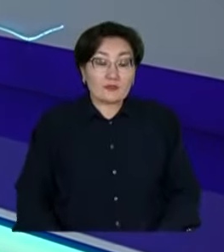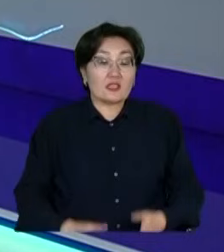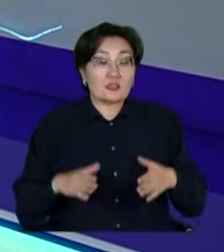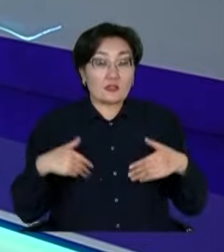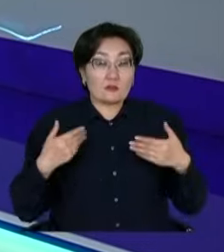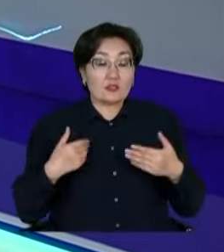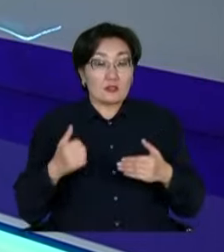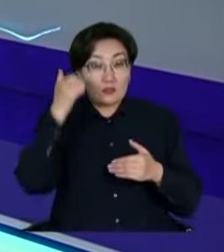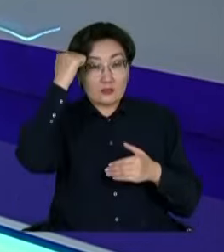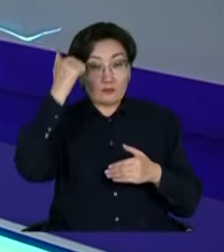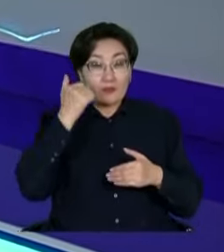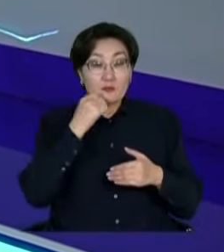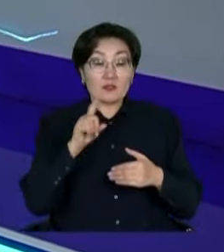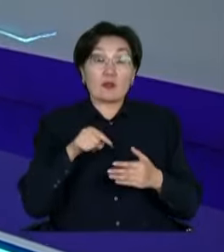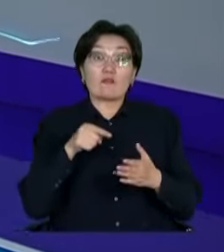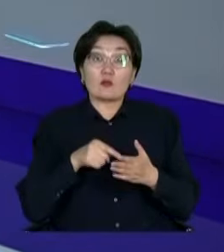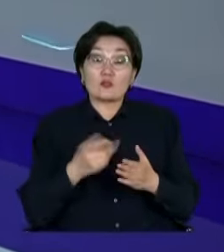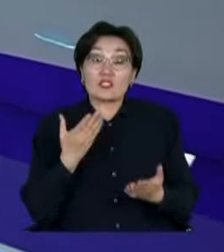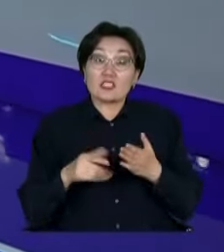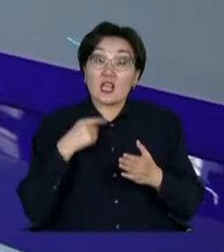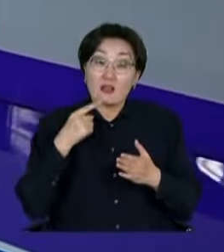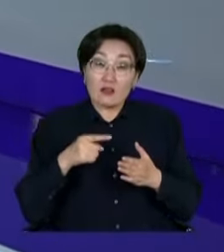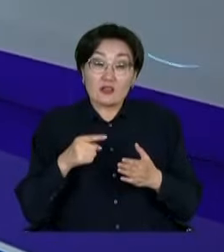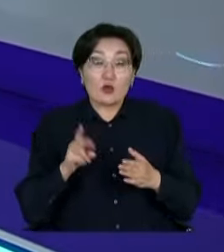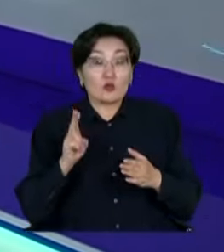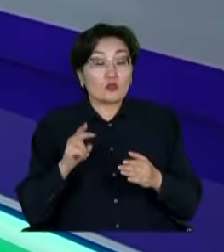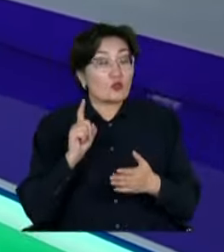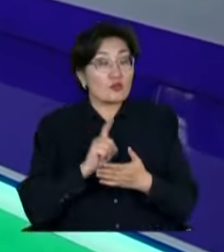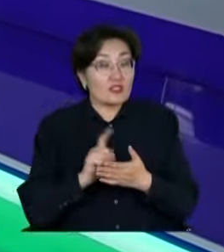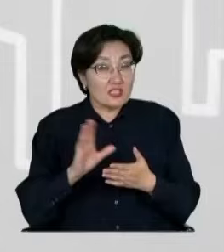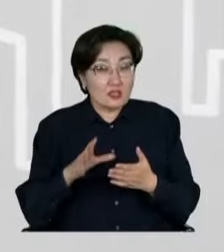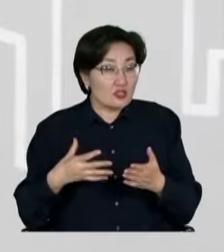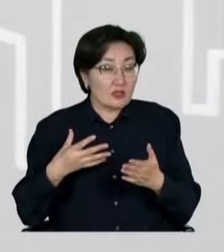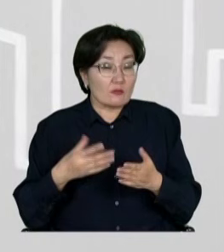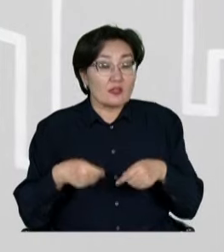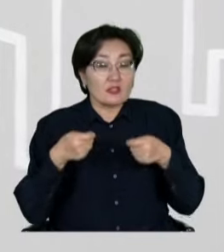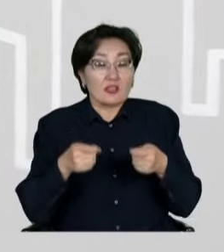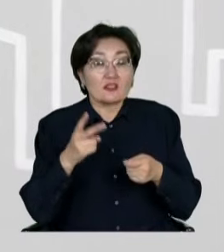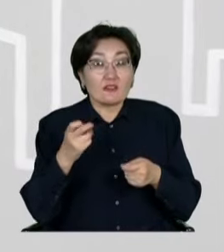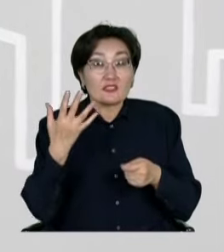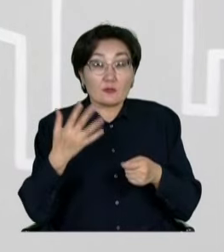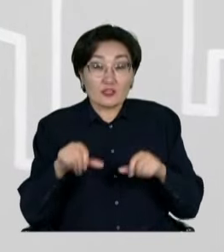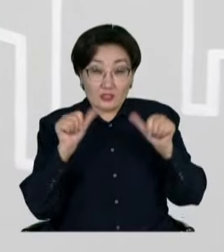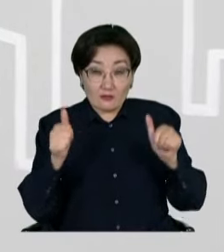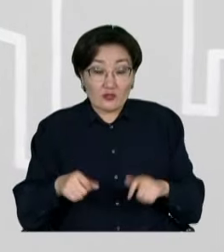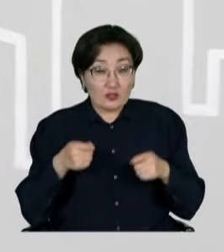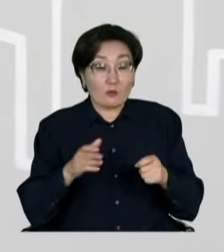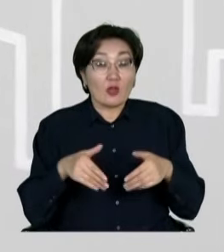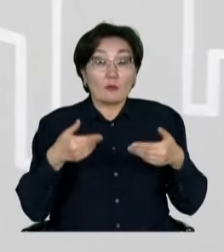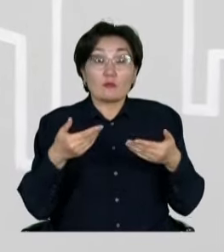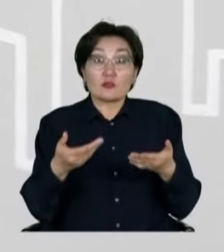Здравствуйте, спасибо за вопрос. Если говорить, кто не должен представлять форму 250, то есть